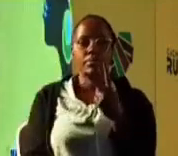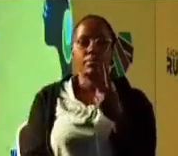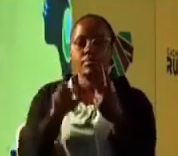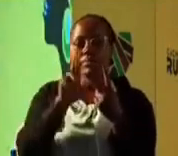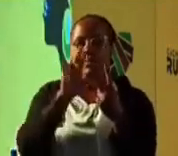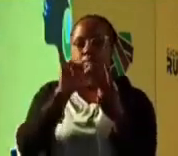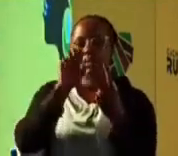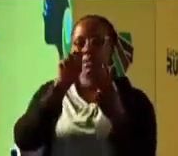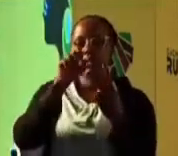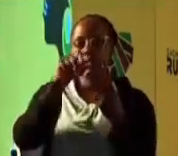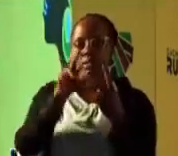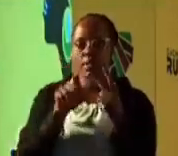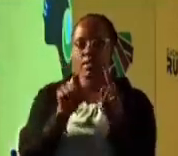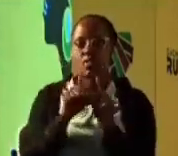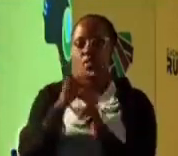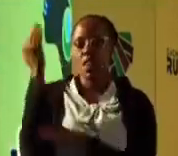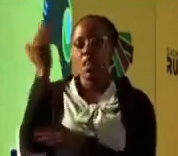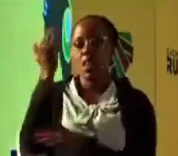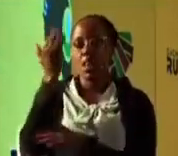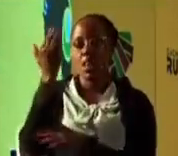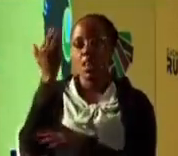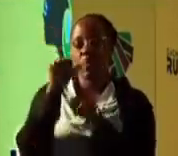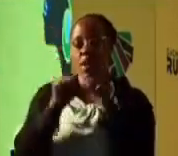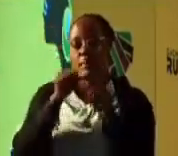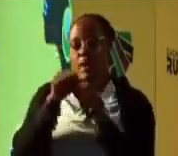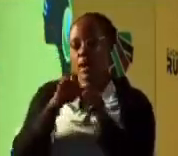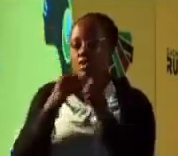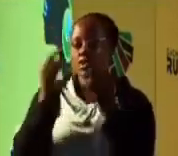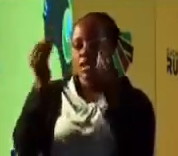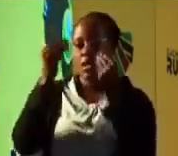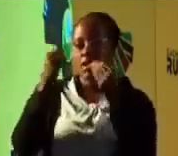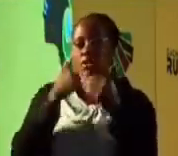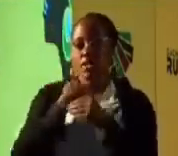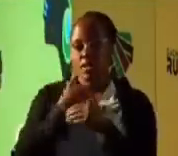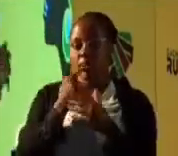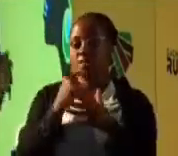Rispamboro. They will make a presentation on Educate Me. They are saying the